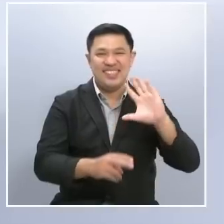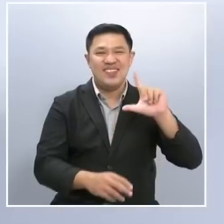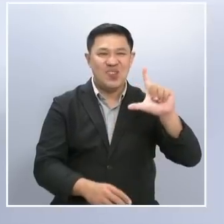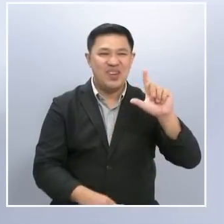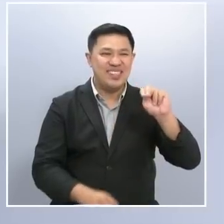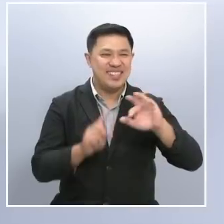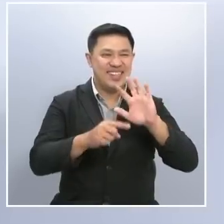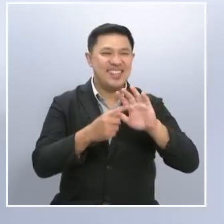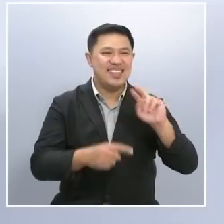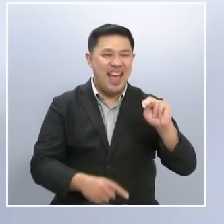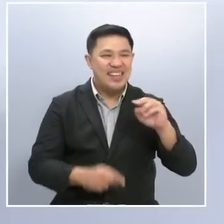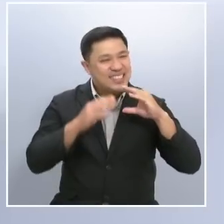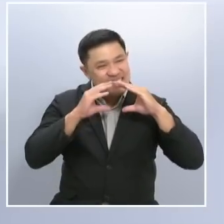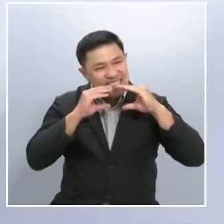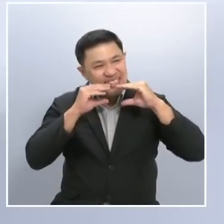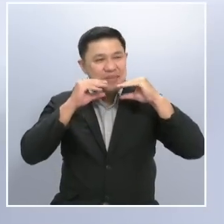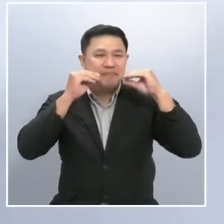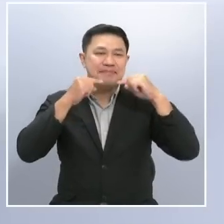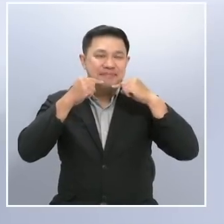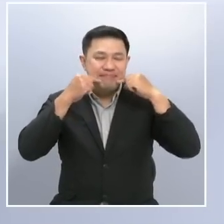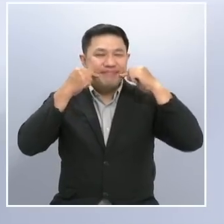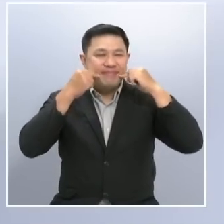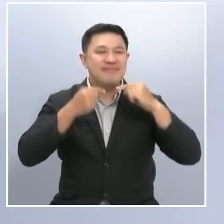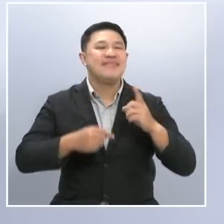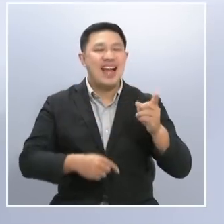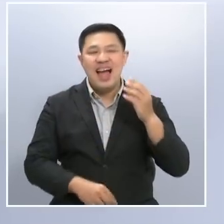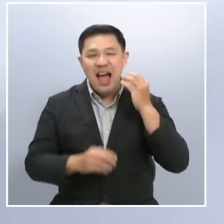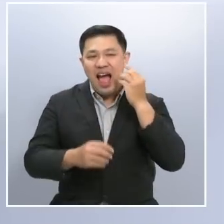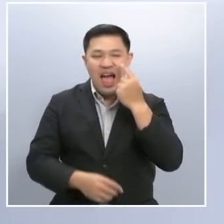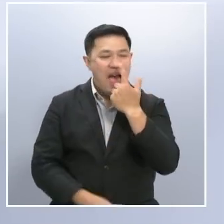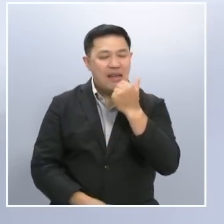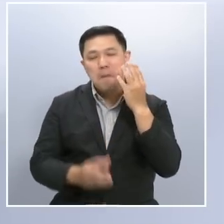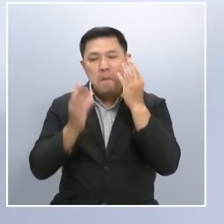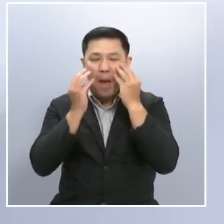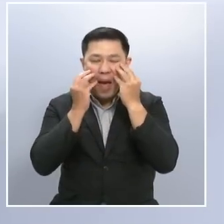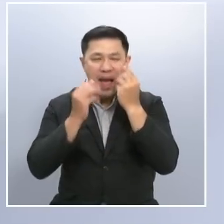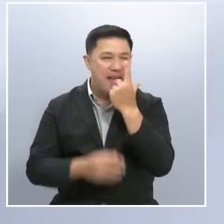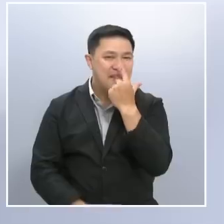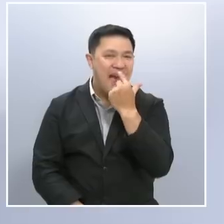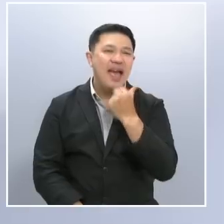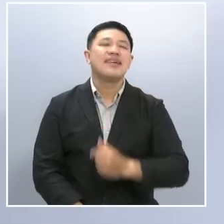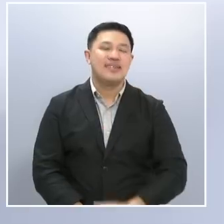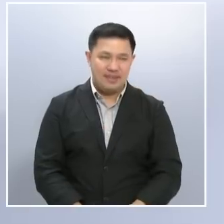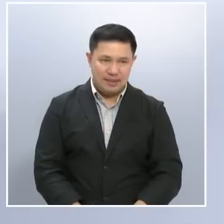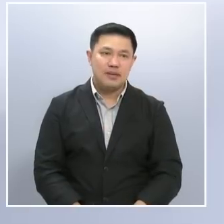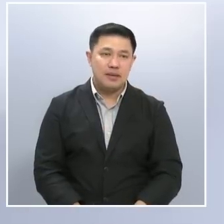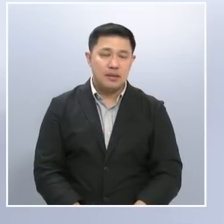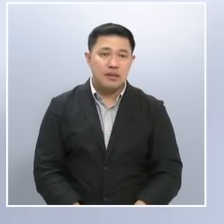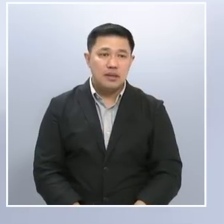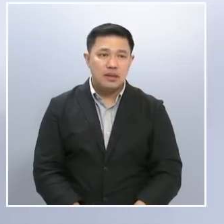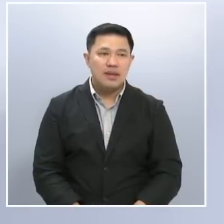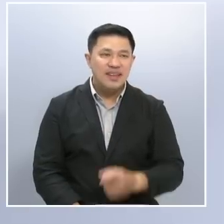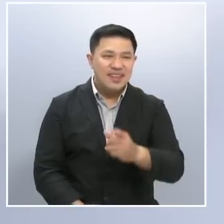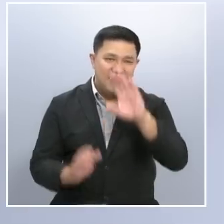สาวสวยมากเจ้าสาวยิ้มจนเขินไปหมดละแก้มแดงไปหมดแล้วค่ะดูทีมครับ